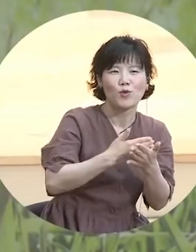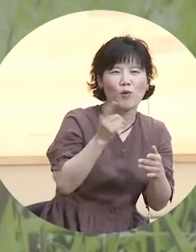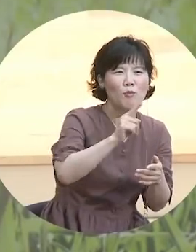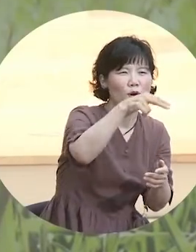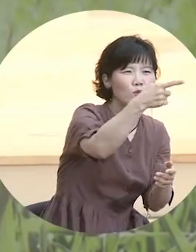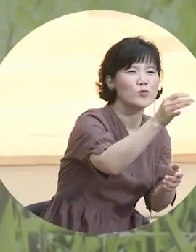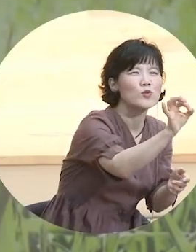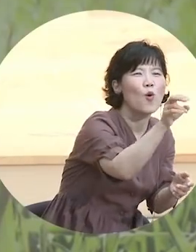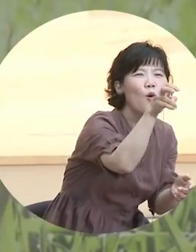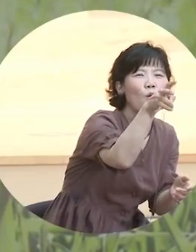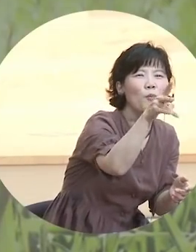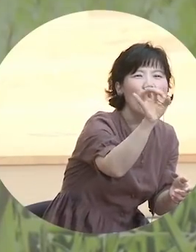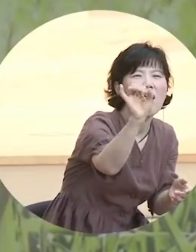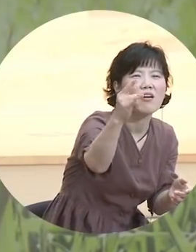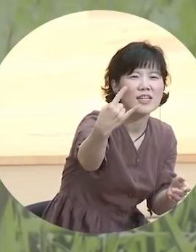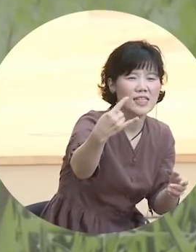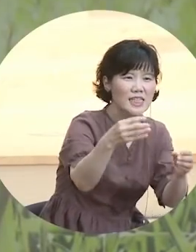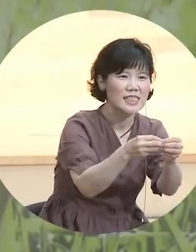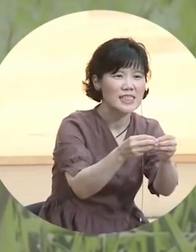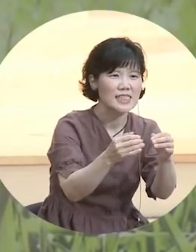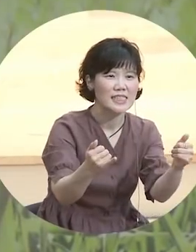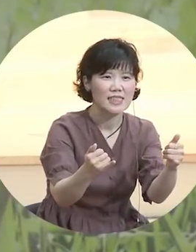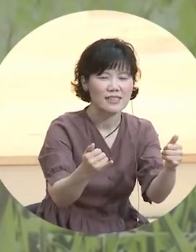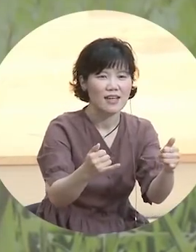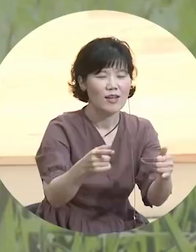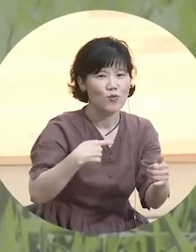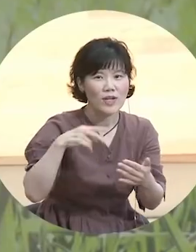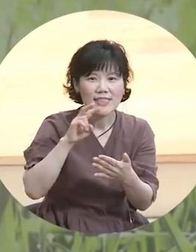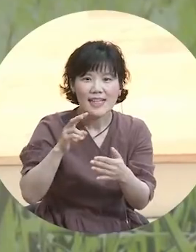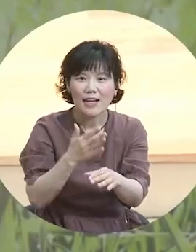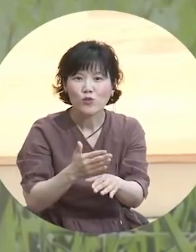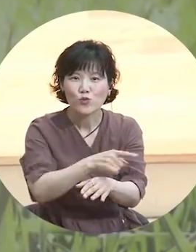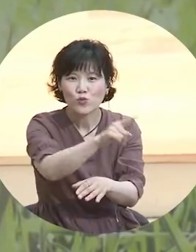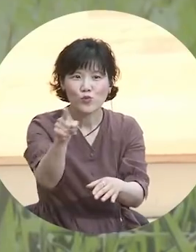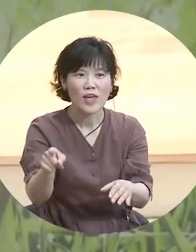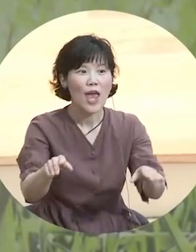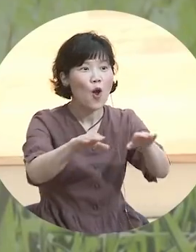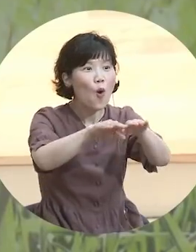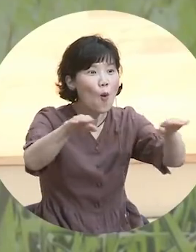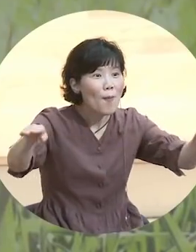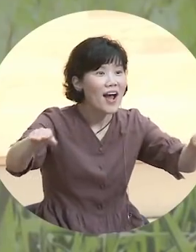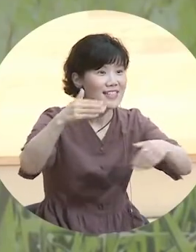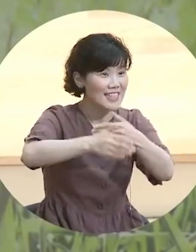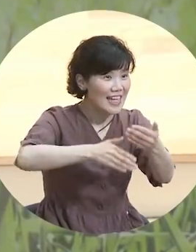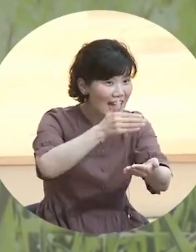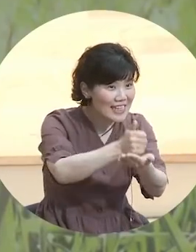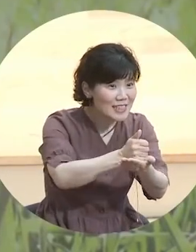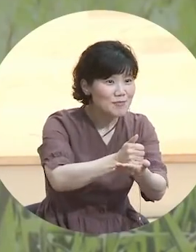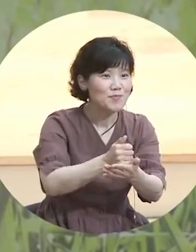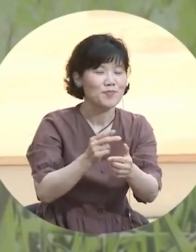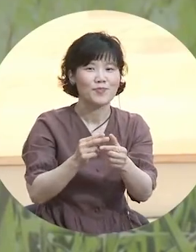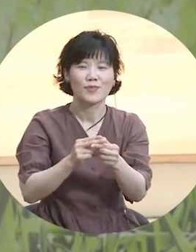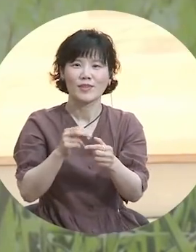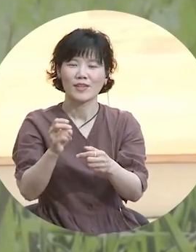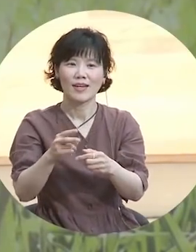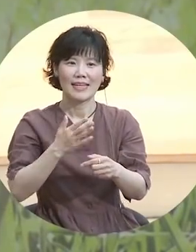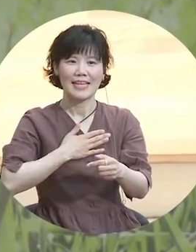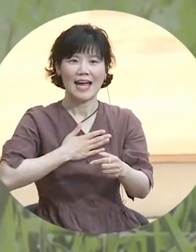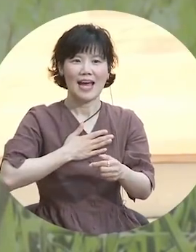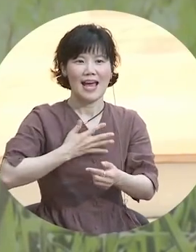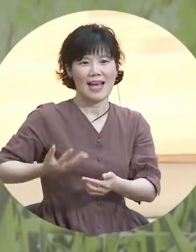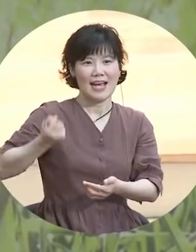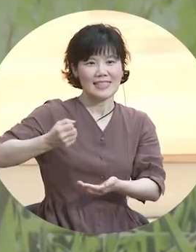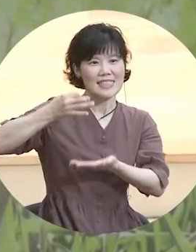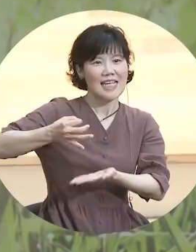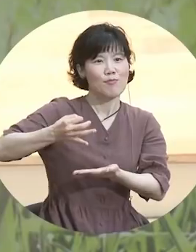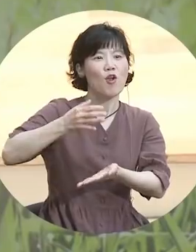시인의 시들인데 예를 들면 우리가 즐겨 부르는 찬양 가운데 공평하신 하나님, 또 나 가진 재물